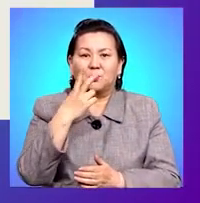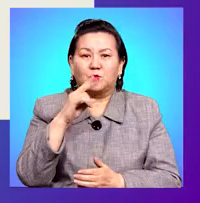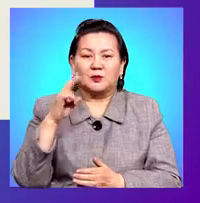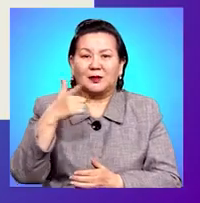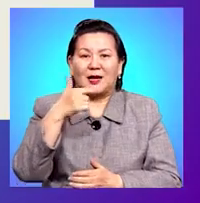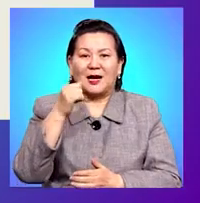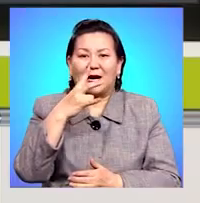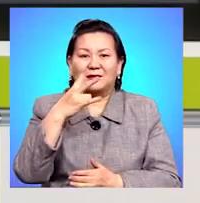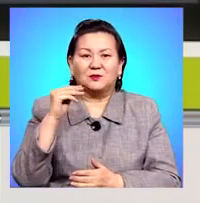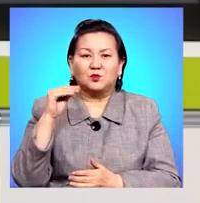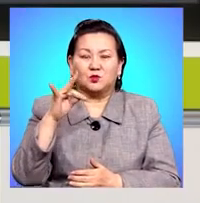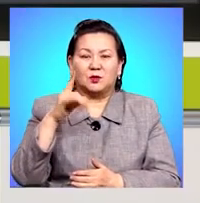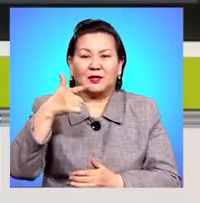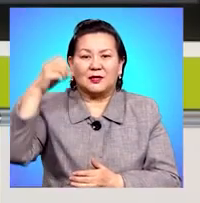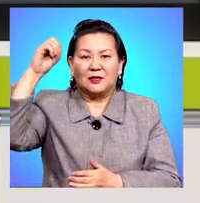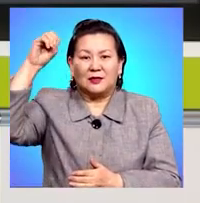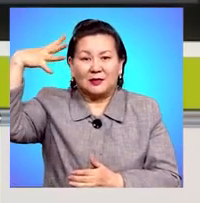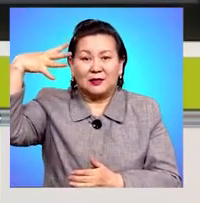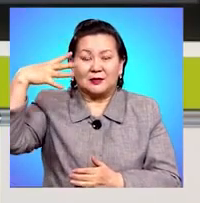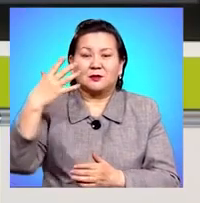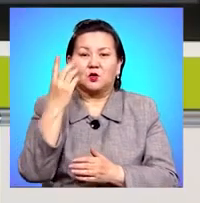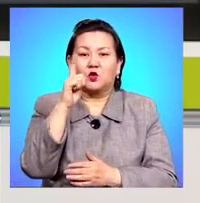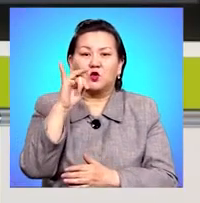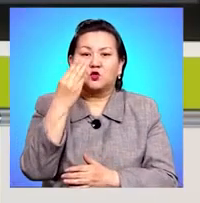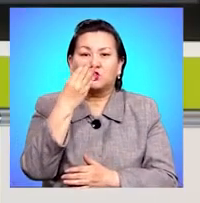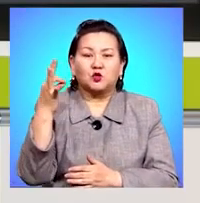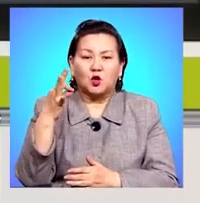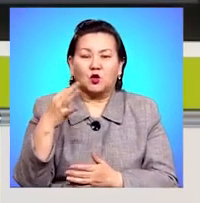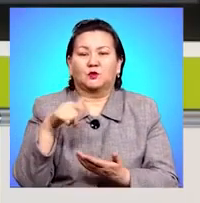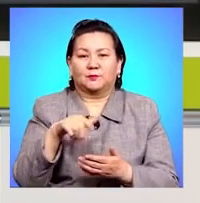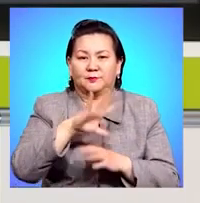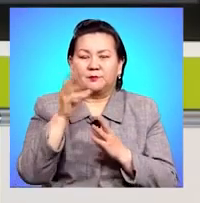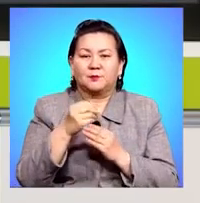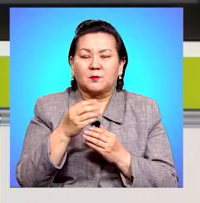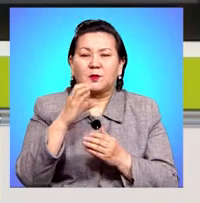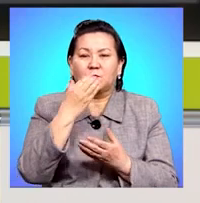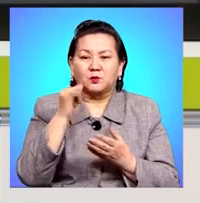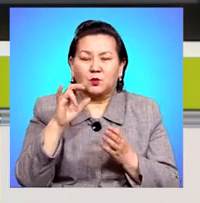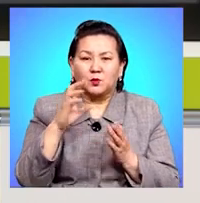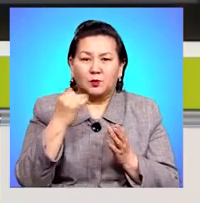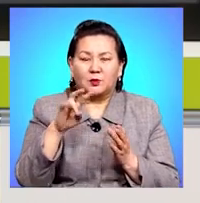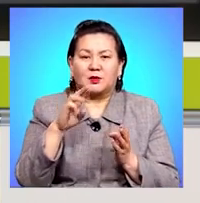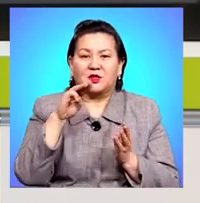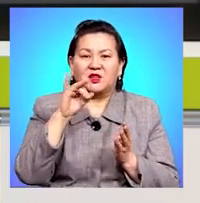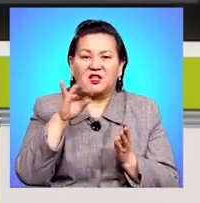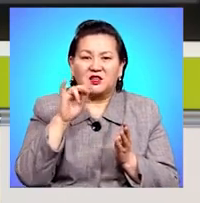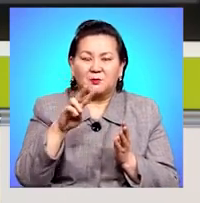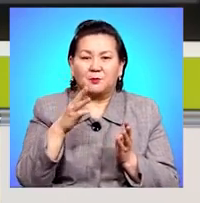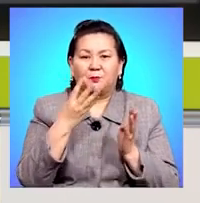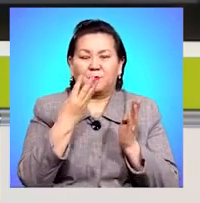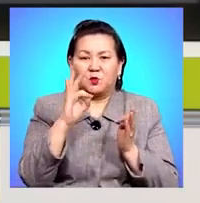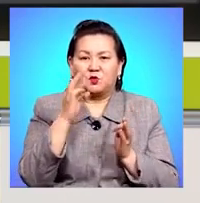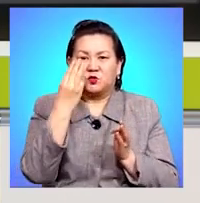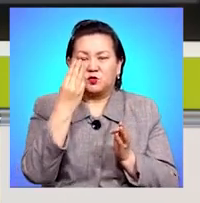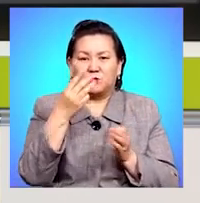данжуурын гэрэл төшөө. За уг гэрэл төшөө нь суур, тэтэм, за бичээ сүхий гол самбар гэсэн